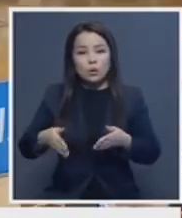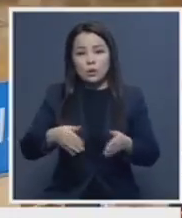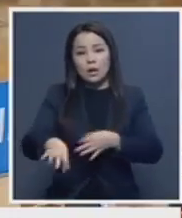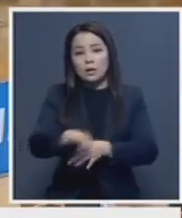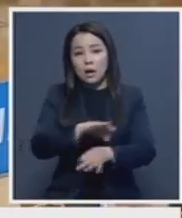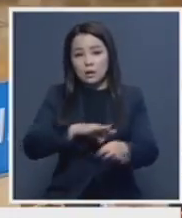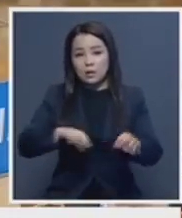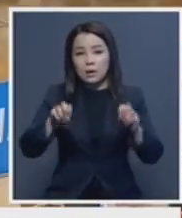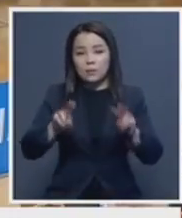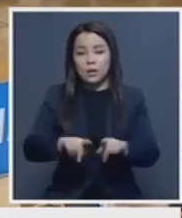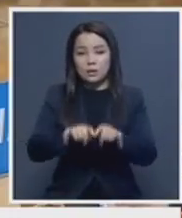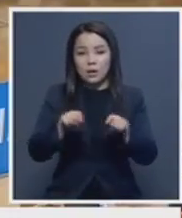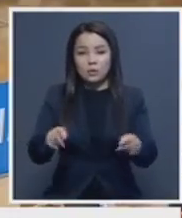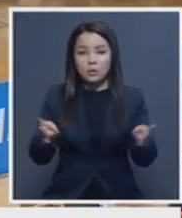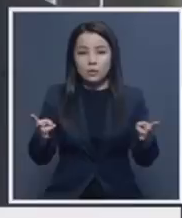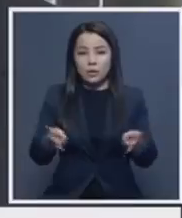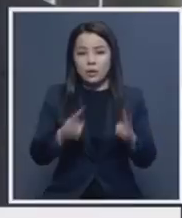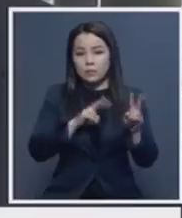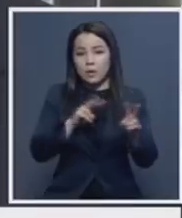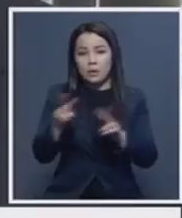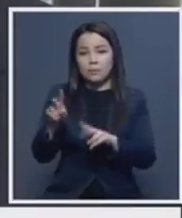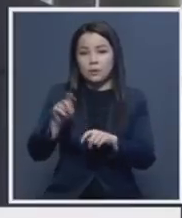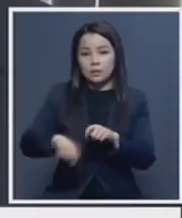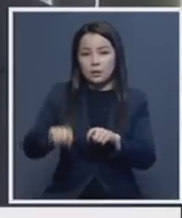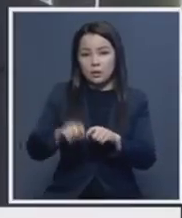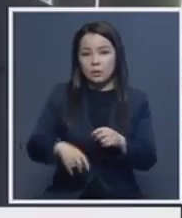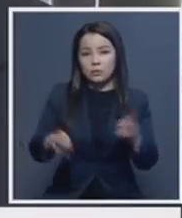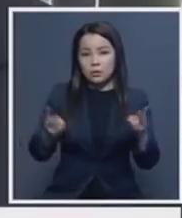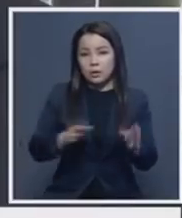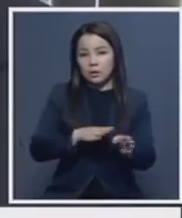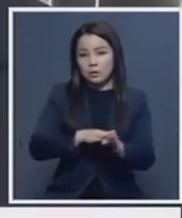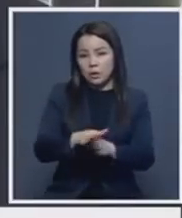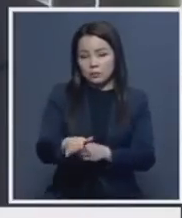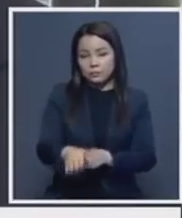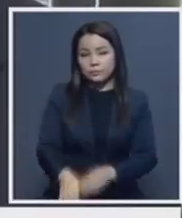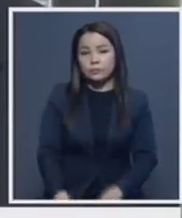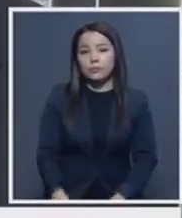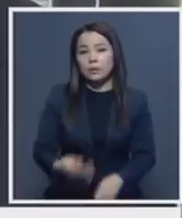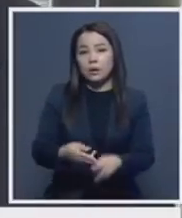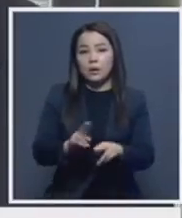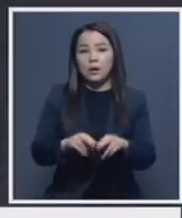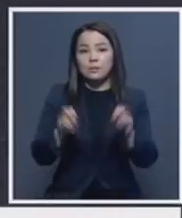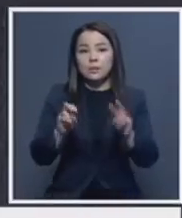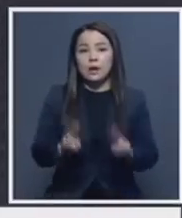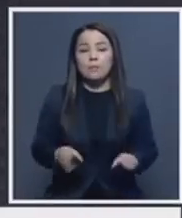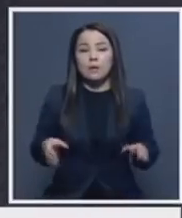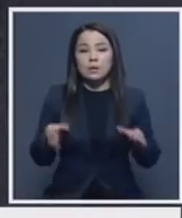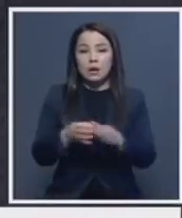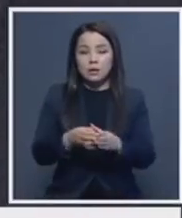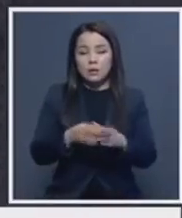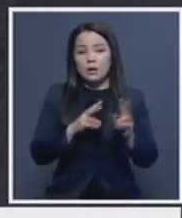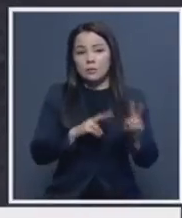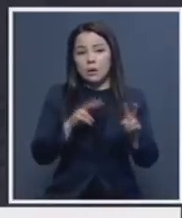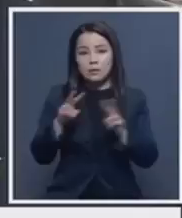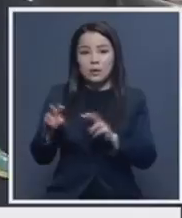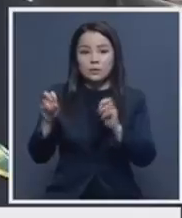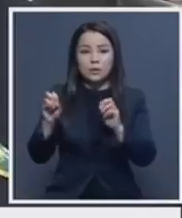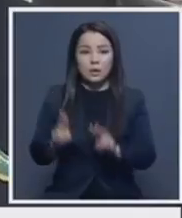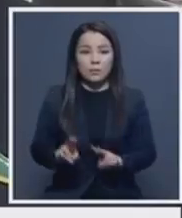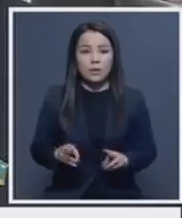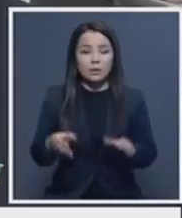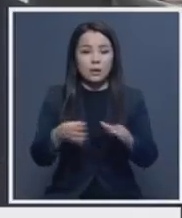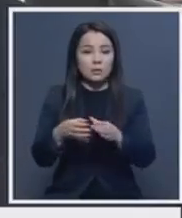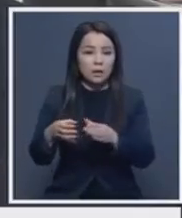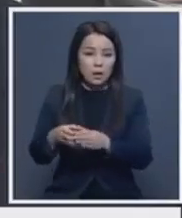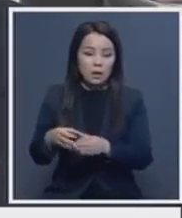орындалуын қадағалау. Арнайы партия тарапынан осыны бақылау комиссиясын құрған боламыз. Бұл жерде қазір тез арадағы